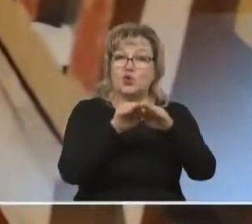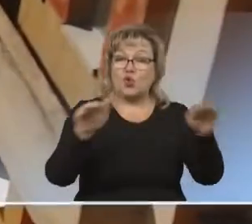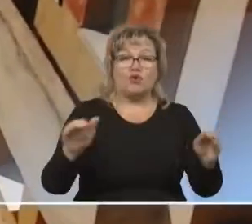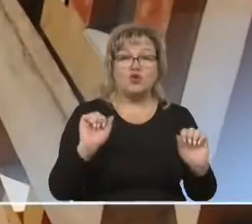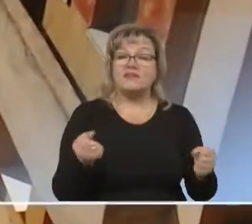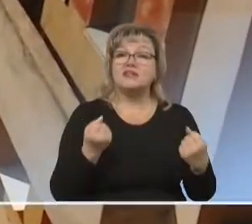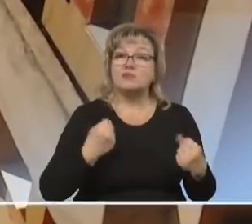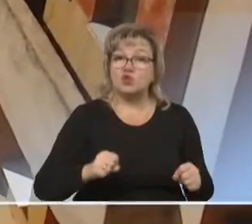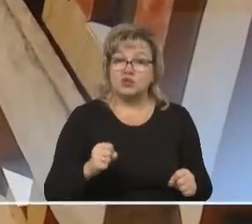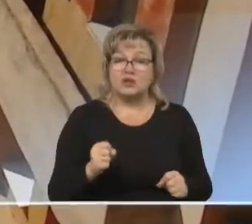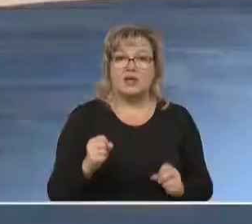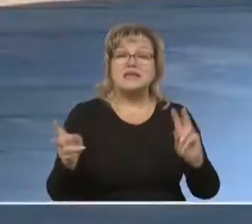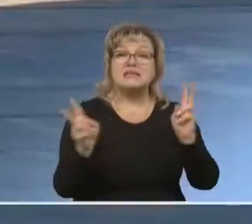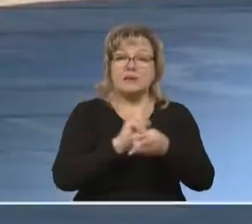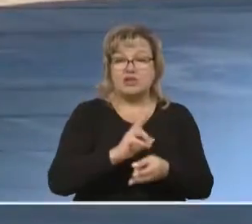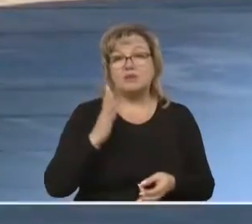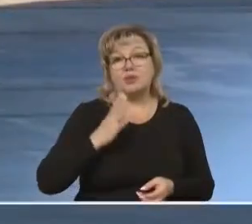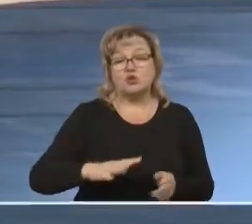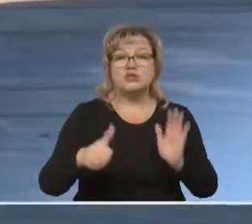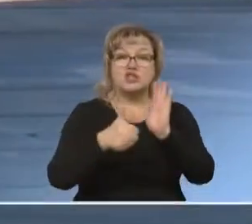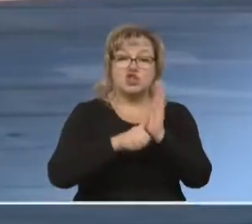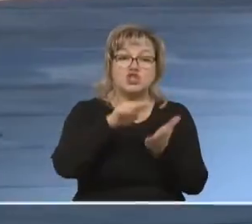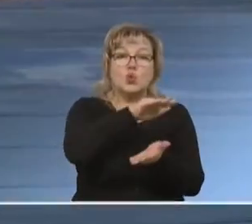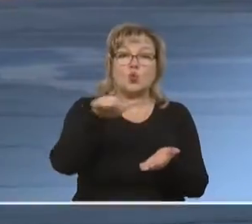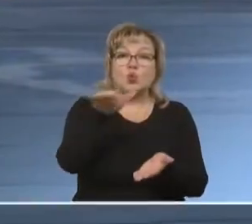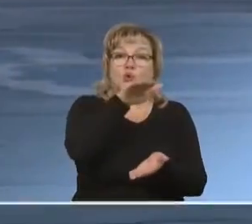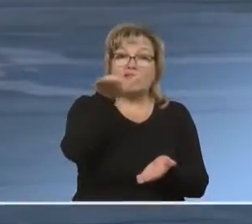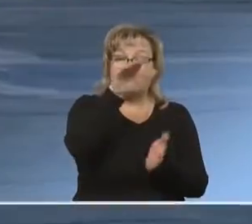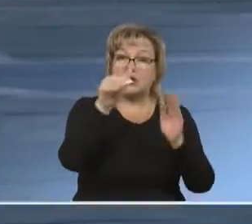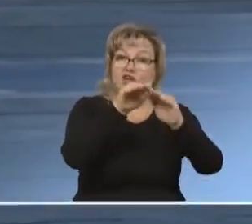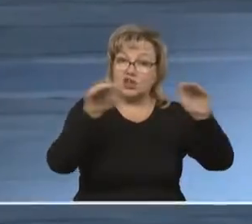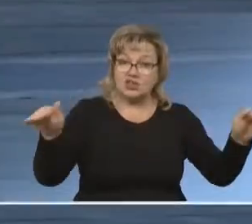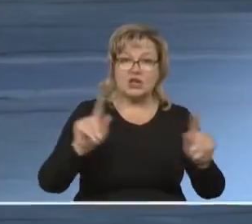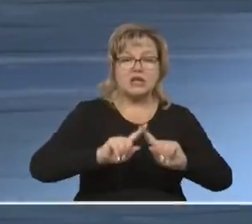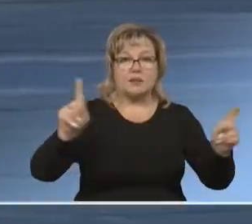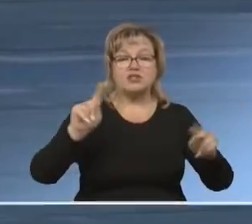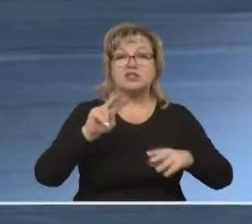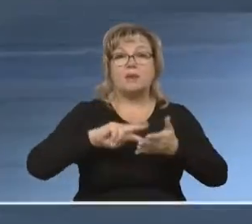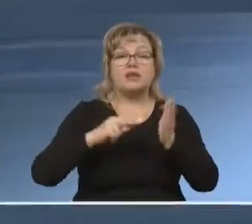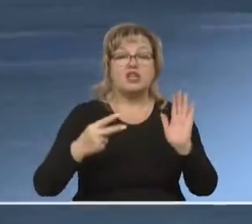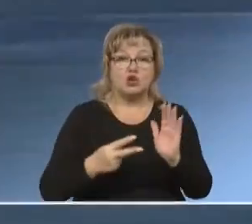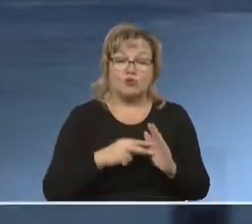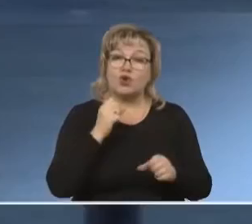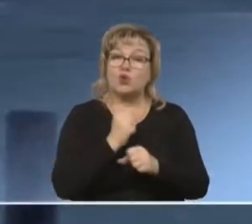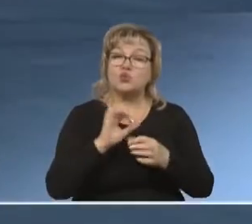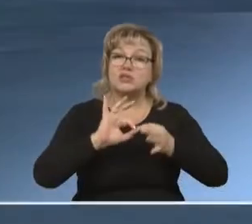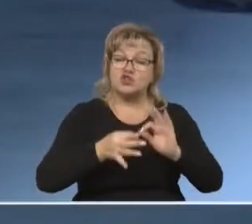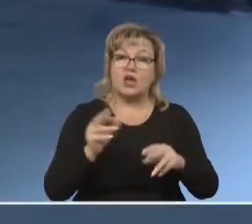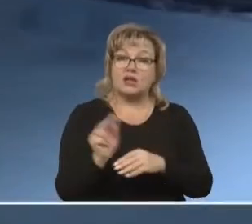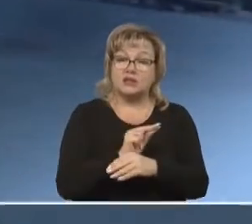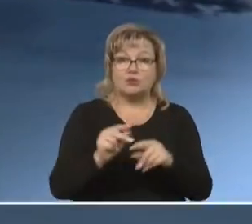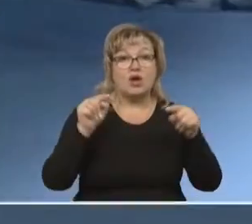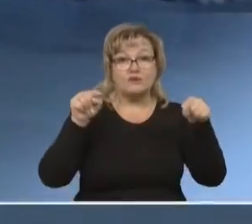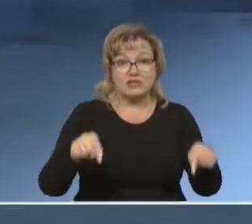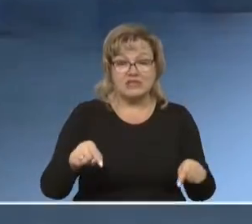практически невозможно. Заменить придется 6 уровней крыши. Необычная планировка Дома культуры усложняет ремонт. Вот